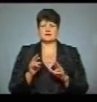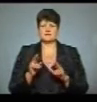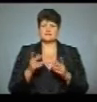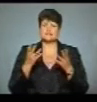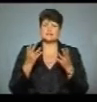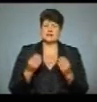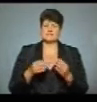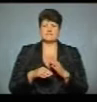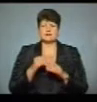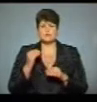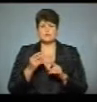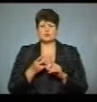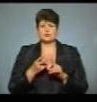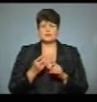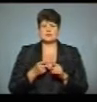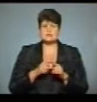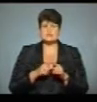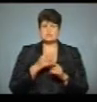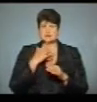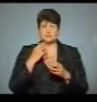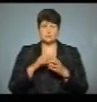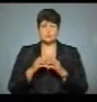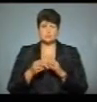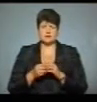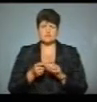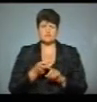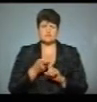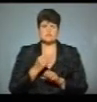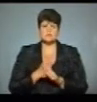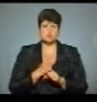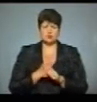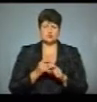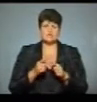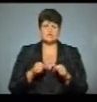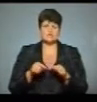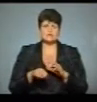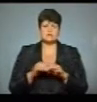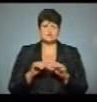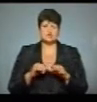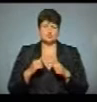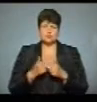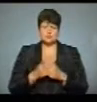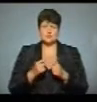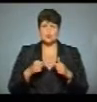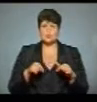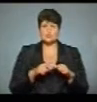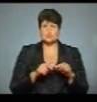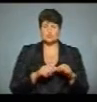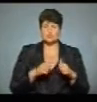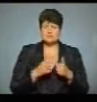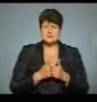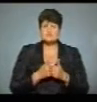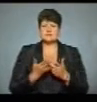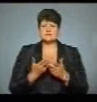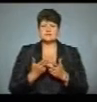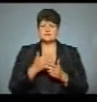виборів. Друге, це низка проблем, пов'язаних із роботою дільничних виборчих комісій і окружних комісій. Це низка